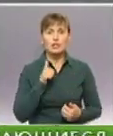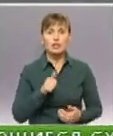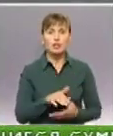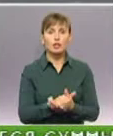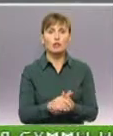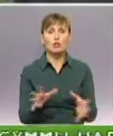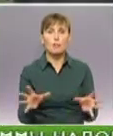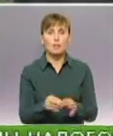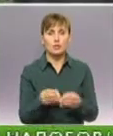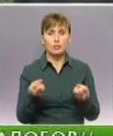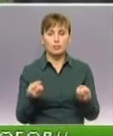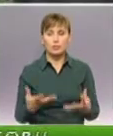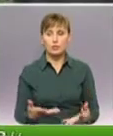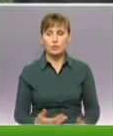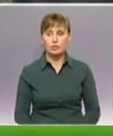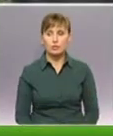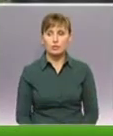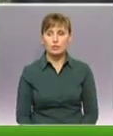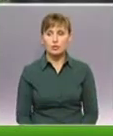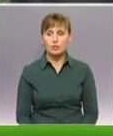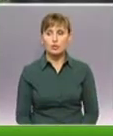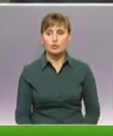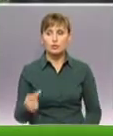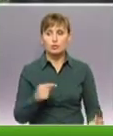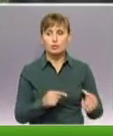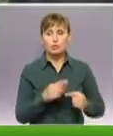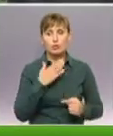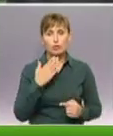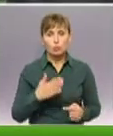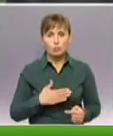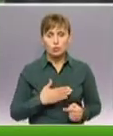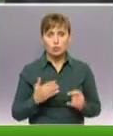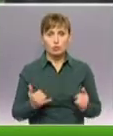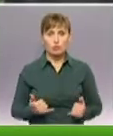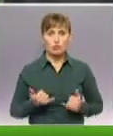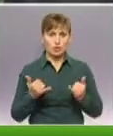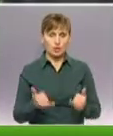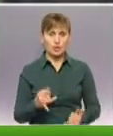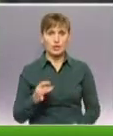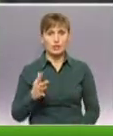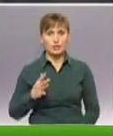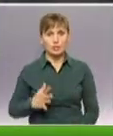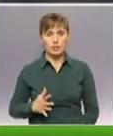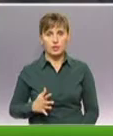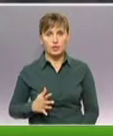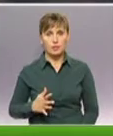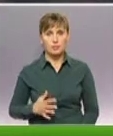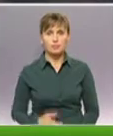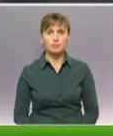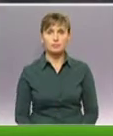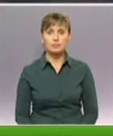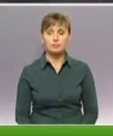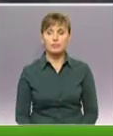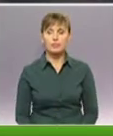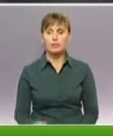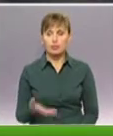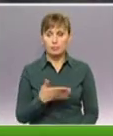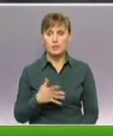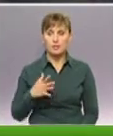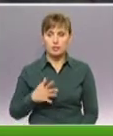долголетия прост. Друг друга любили, уважали и терпели. Шамдлак.